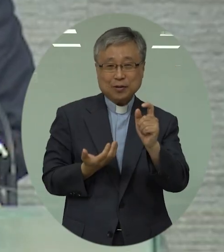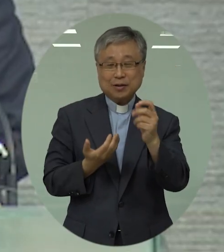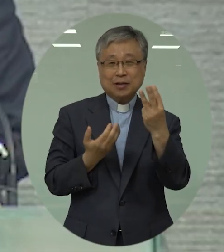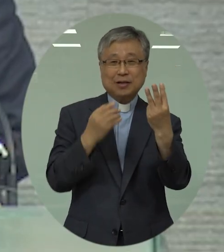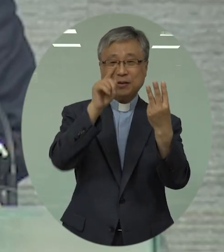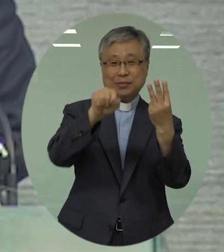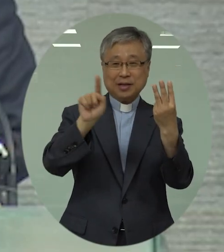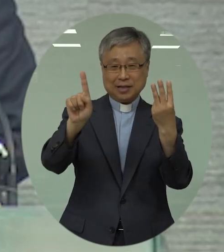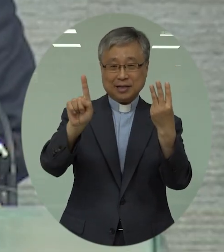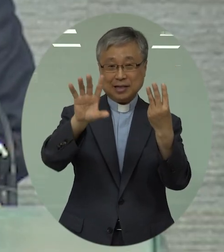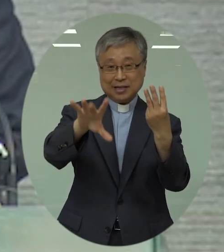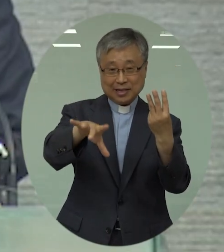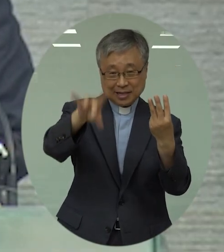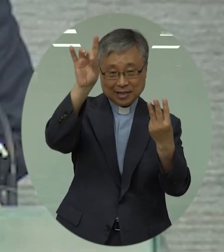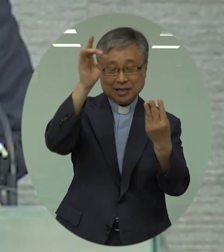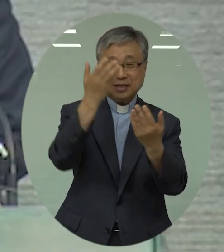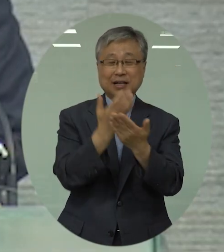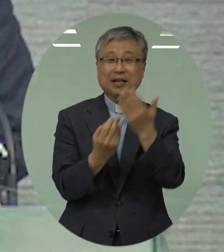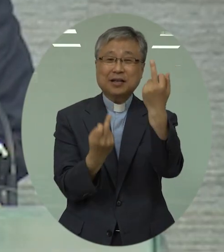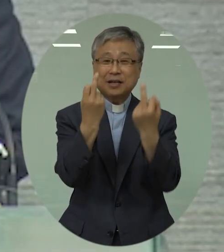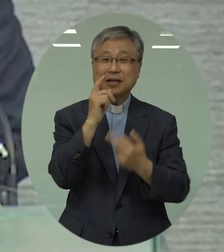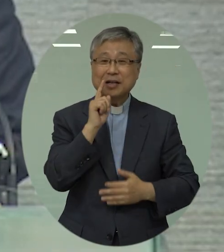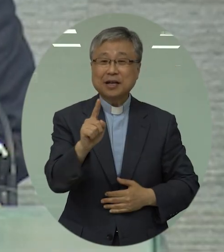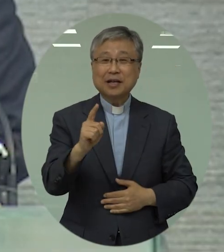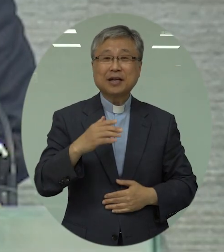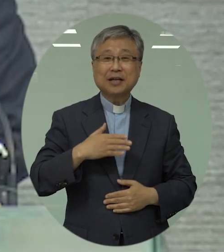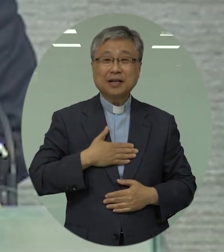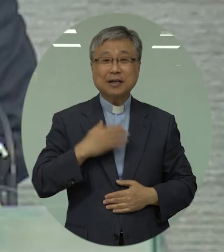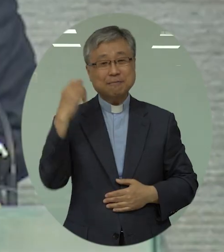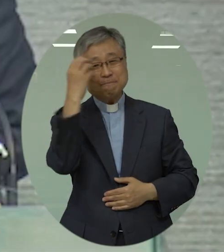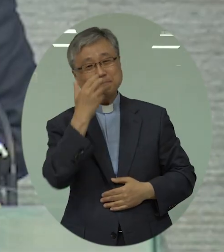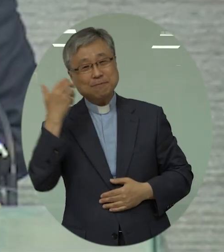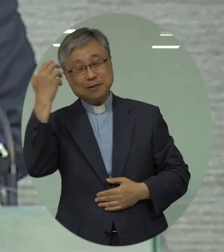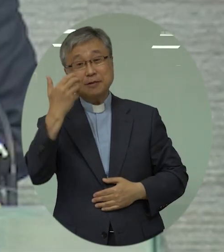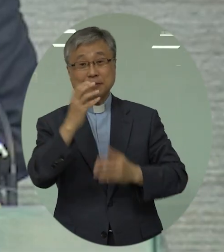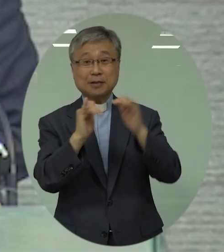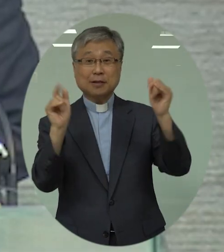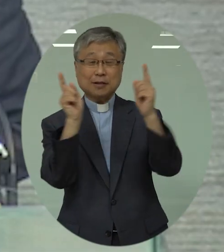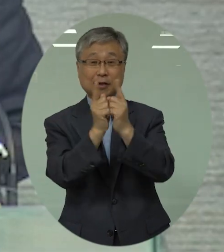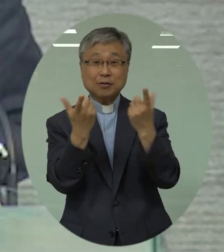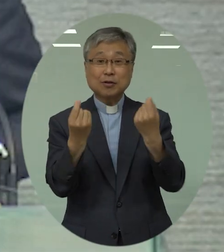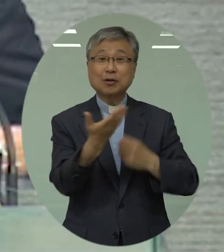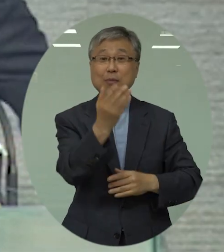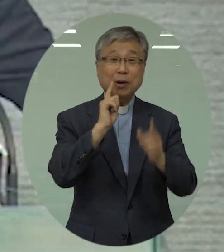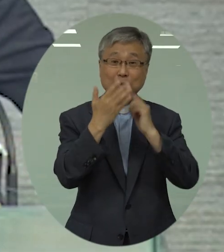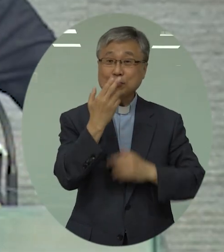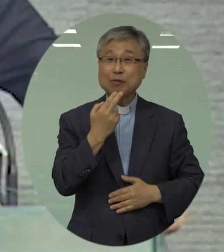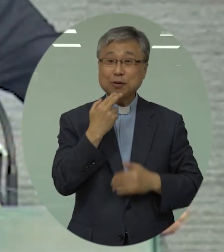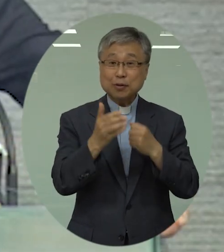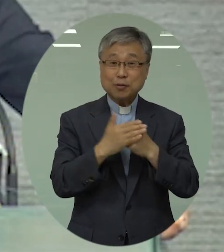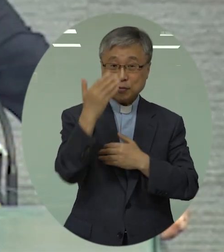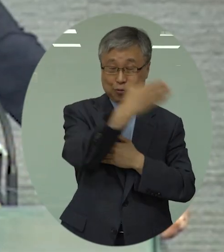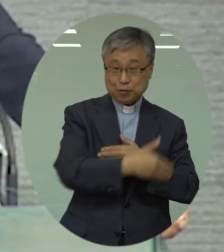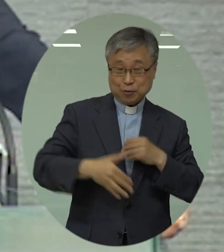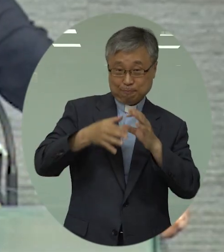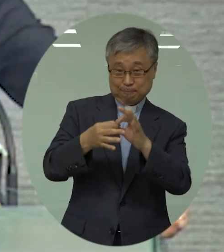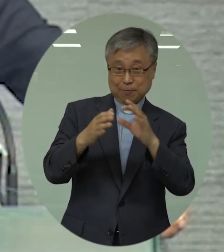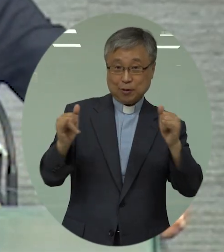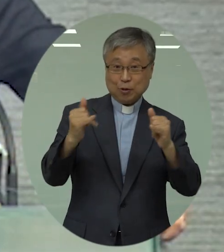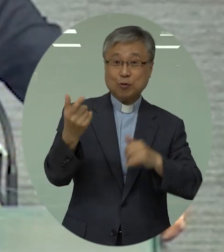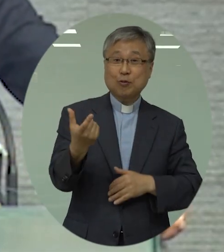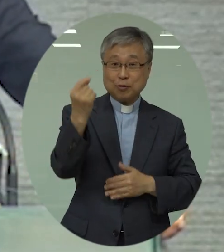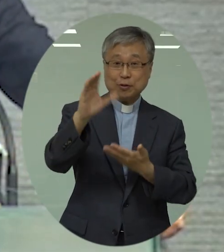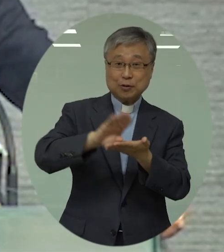한번 읽어보세요. 시작. 형제들아, 내가 신령한 자들을 대함과 같이 너에게 말할 수가 없어서 육신에 속한 자, 곧